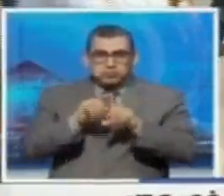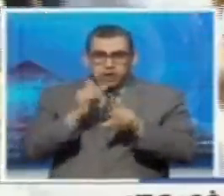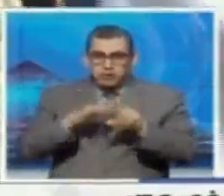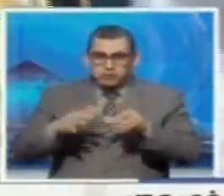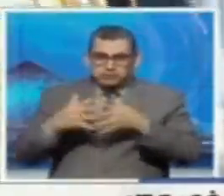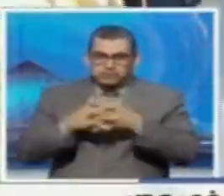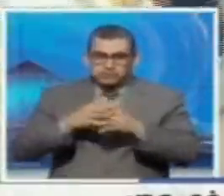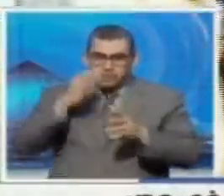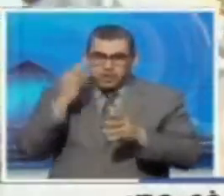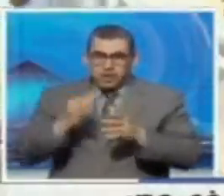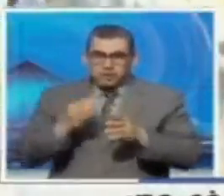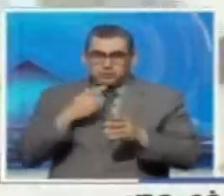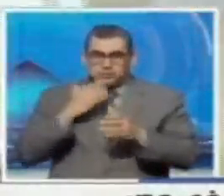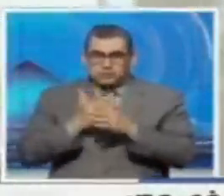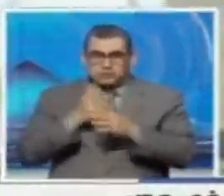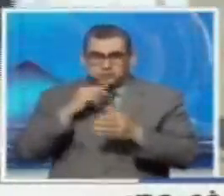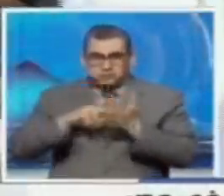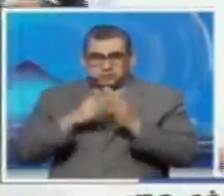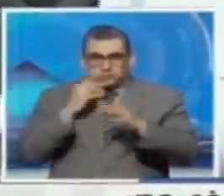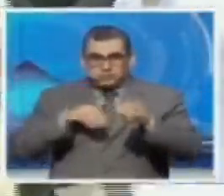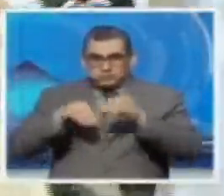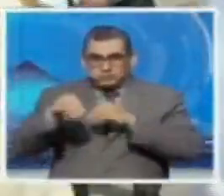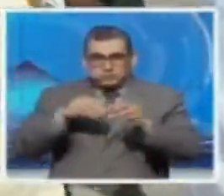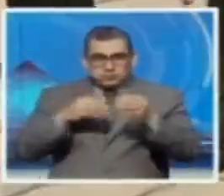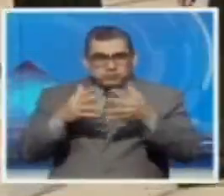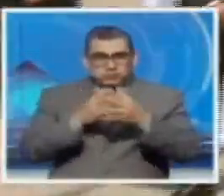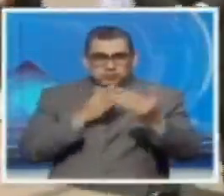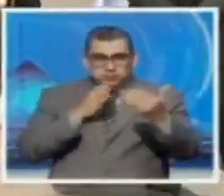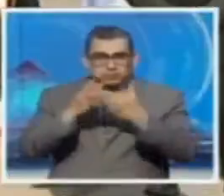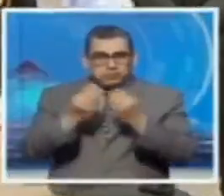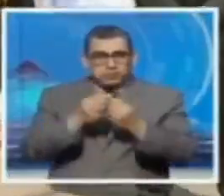العربية وكذا تعزيز التنسيق المشترك بين